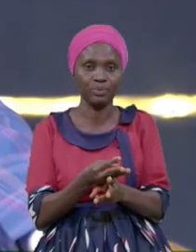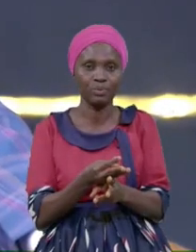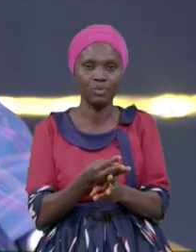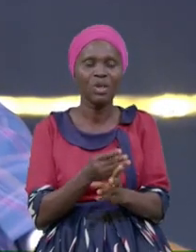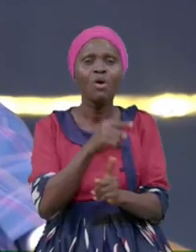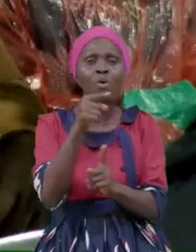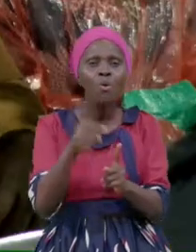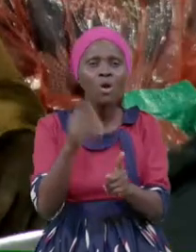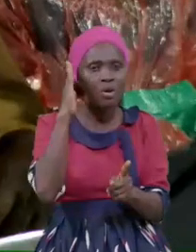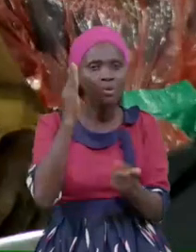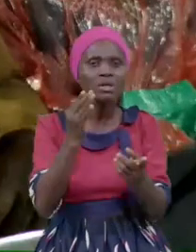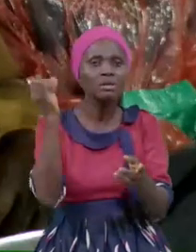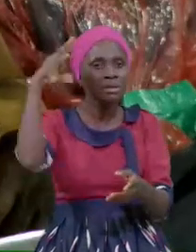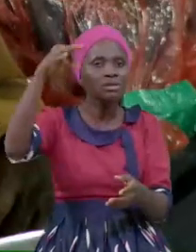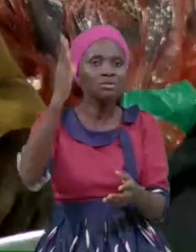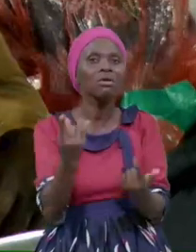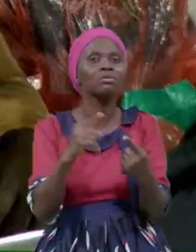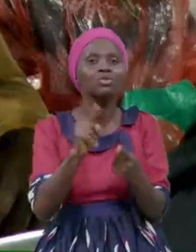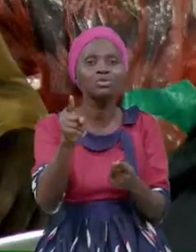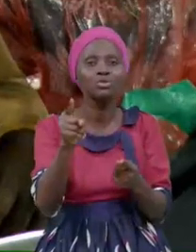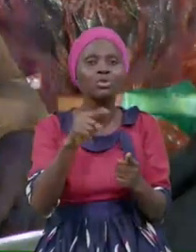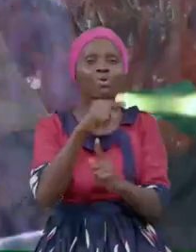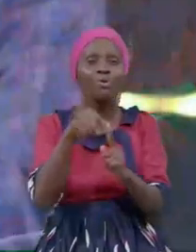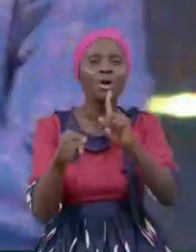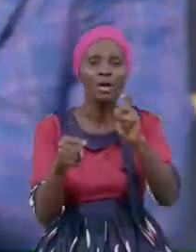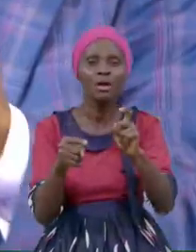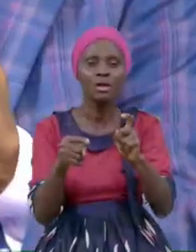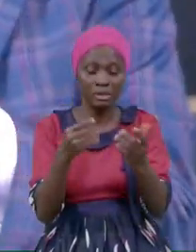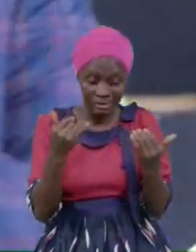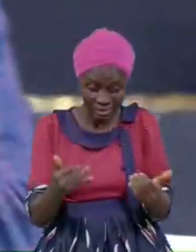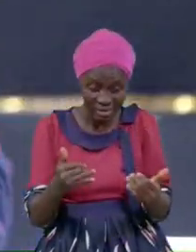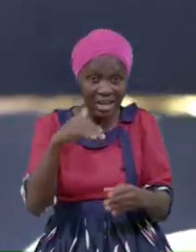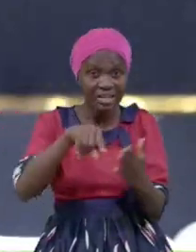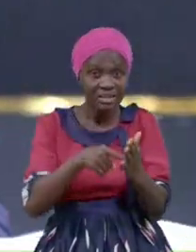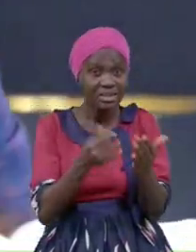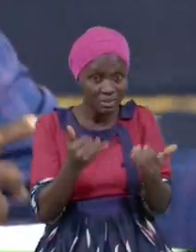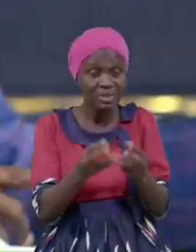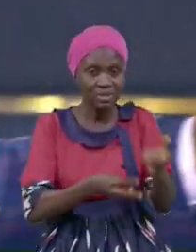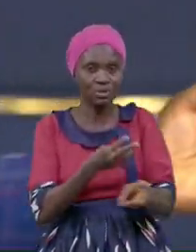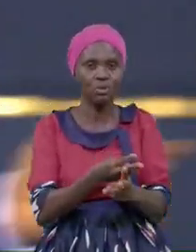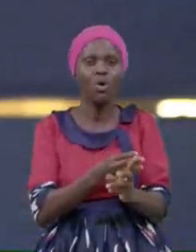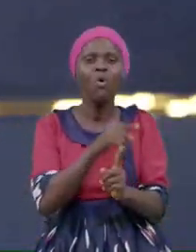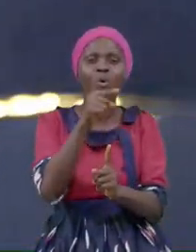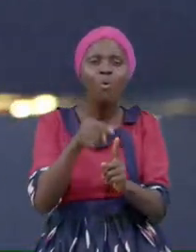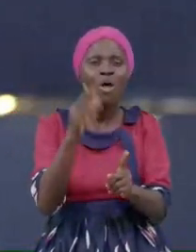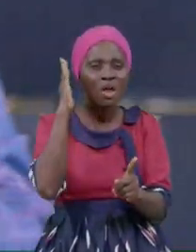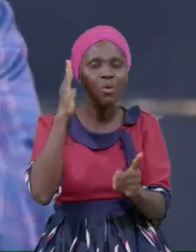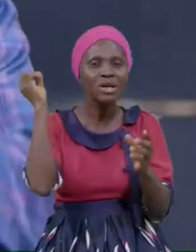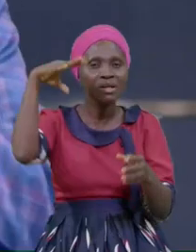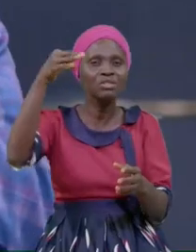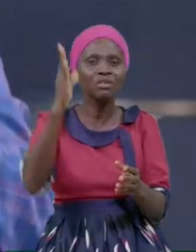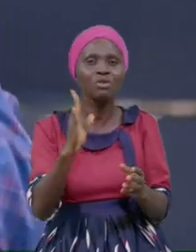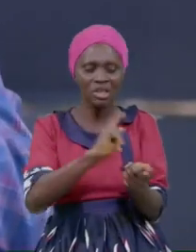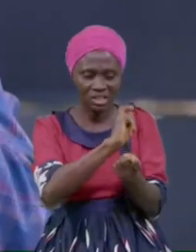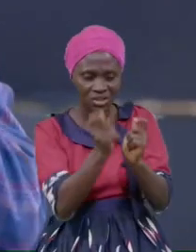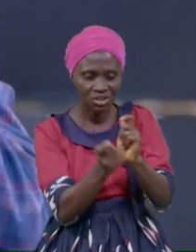Quand est-ce que la grâce de Dieu te parviendra dans ce monde présent? Quand est-ce que cette grâce va changer ta vie et te